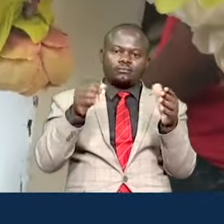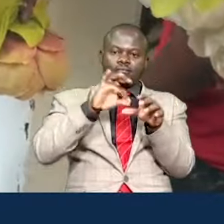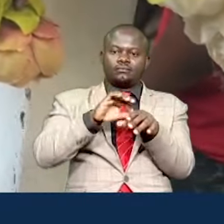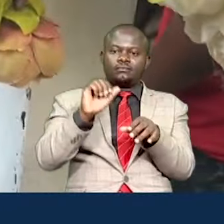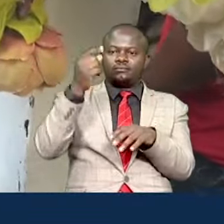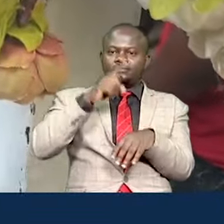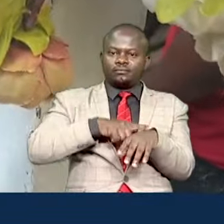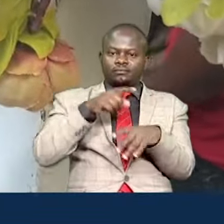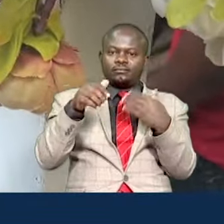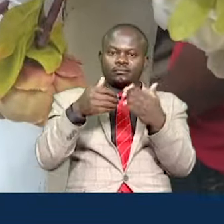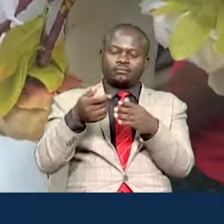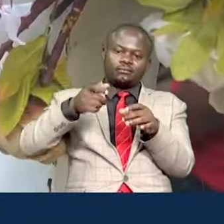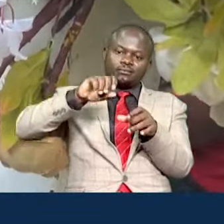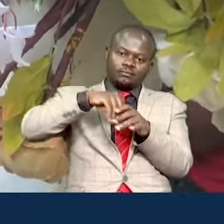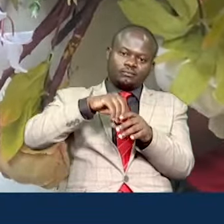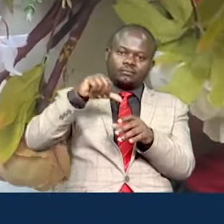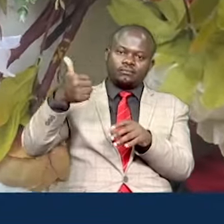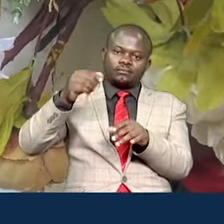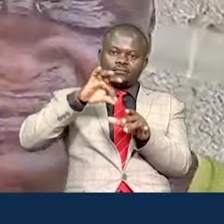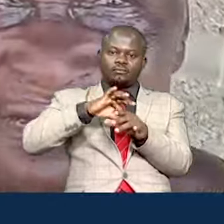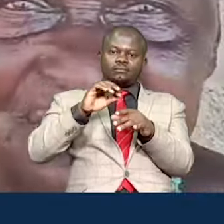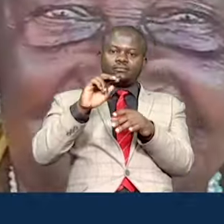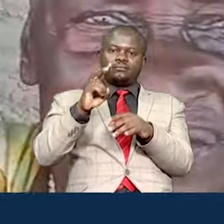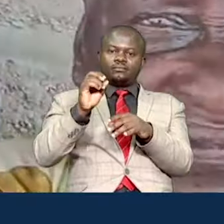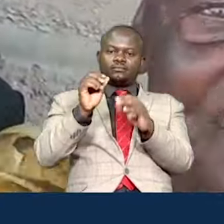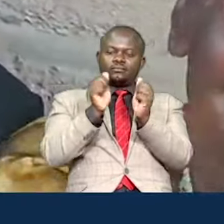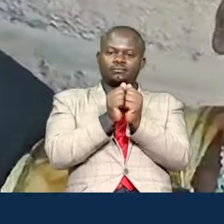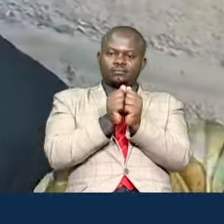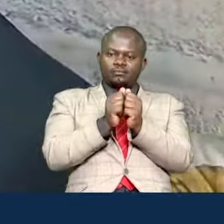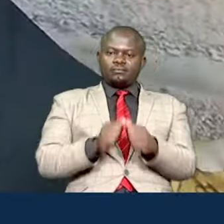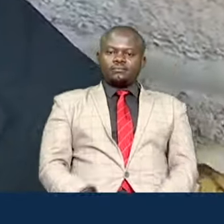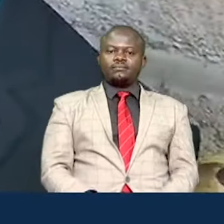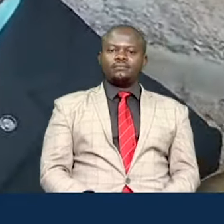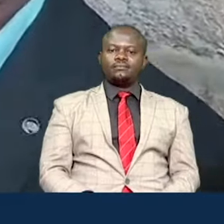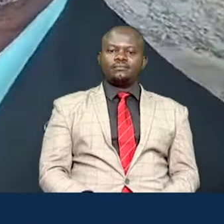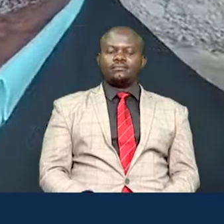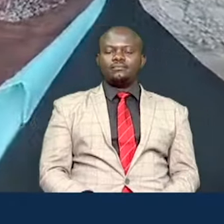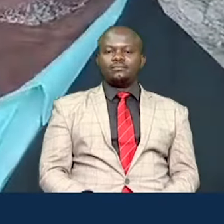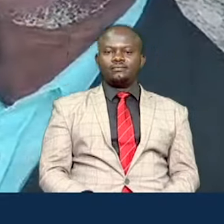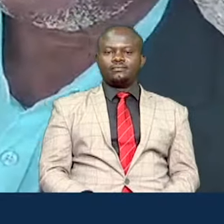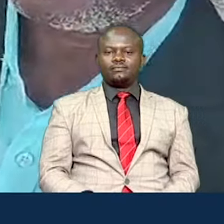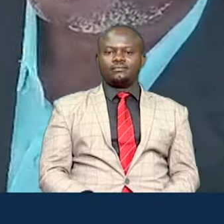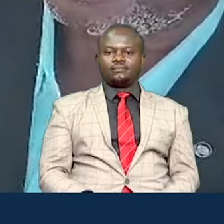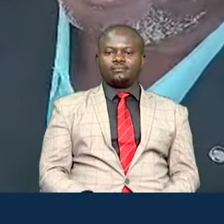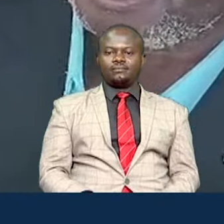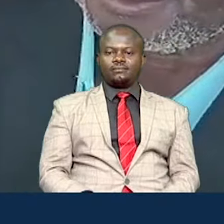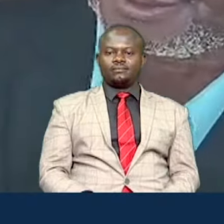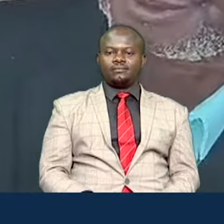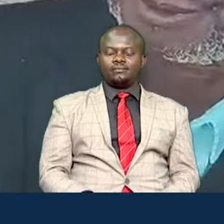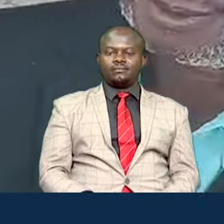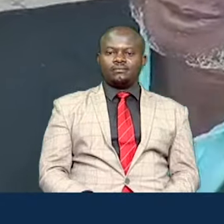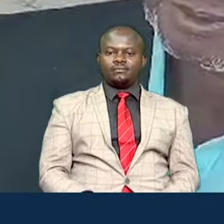nshuro ya mbere bari biyongereye ku bari baratoye muri 2010 Kwizera Bosco mu mujyi wa Kigali